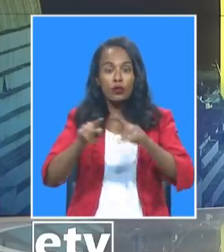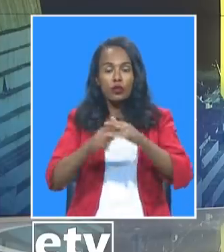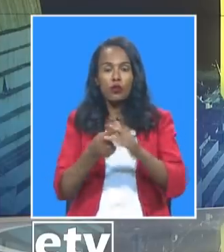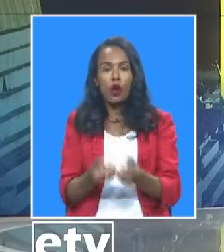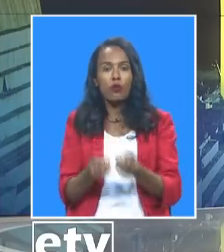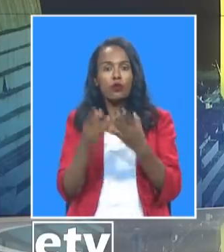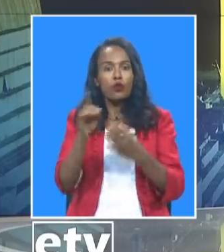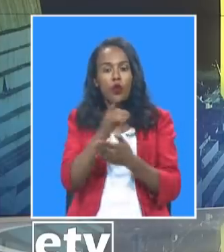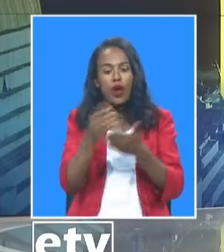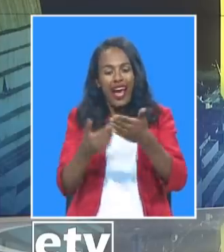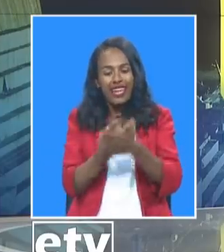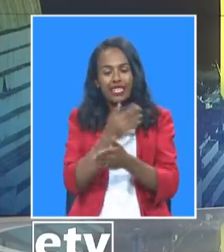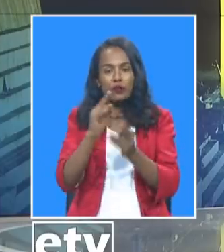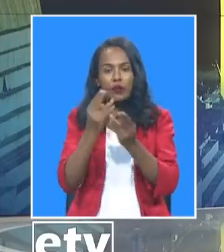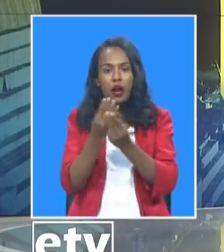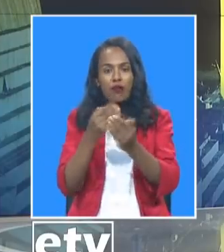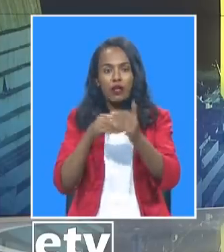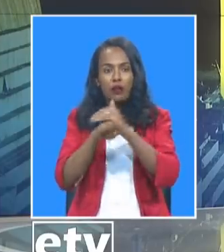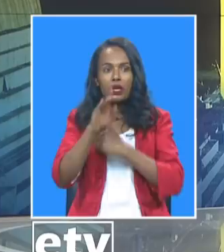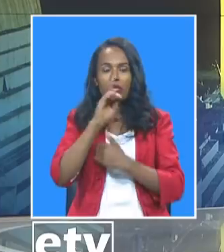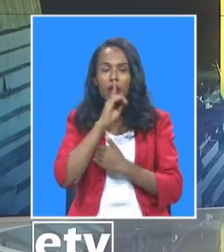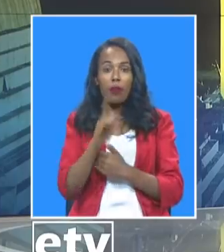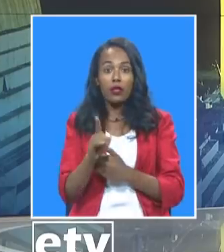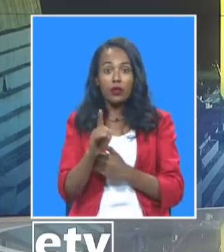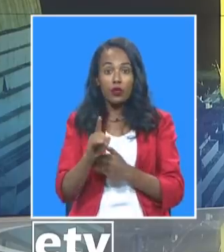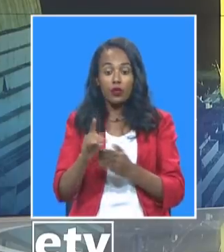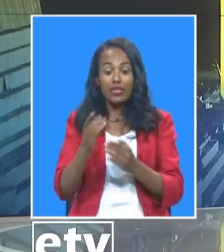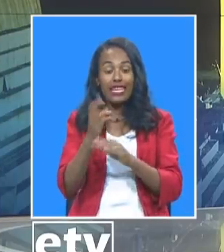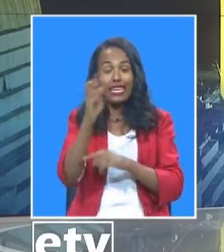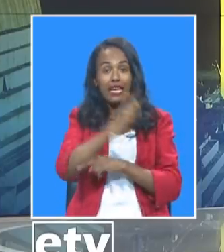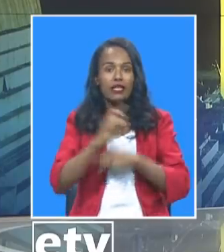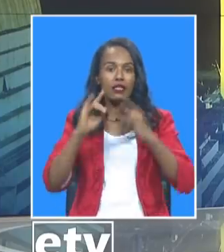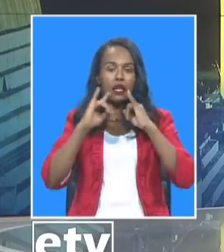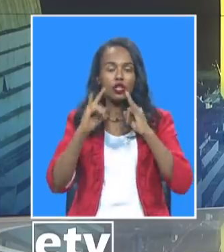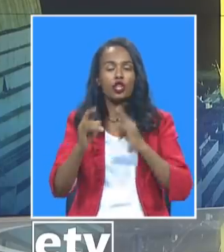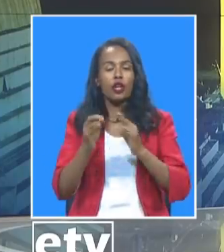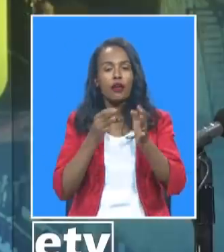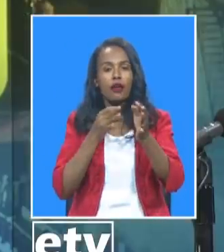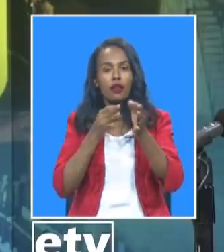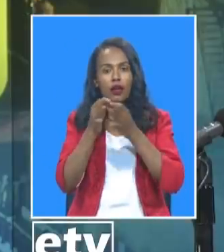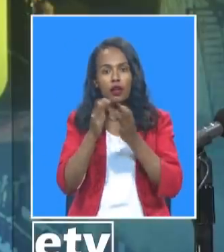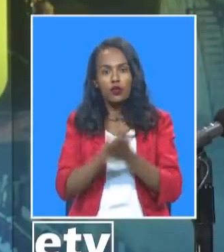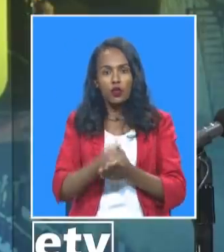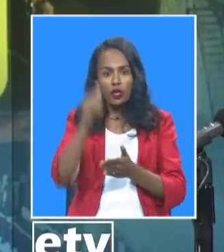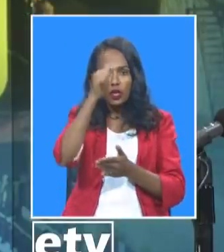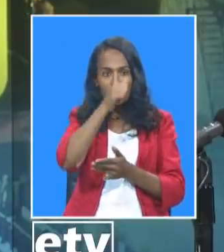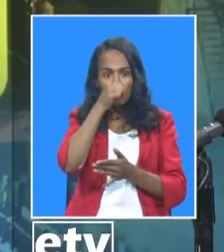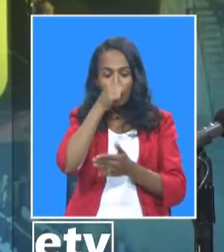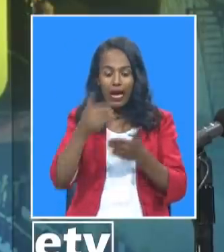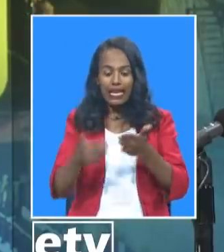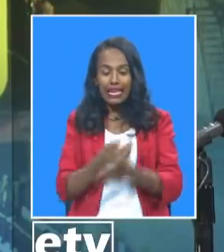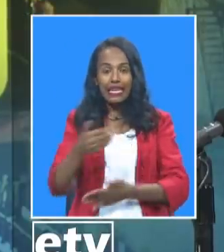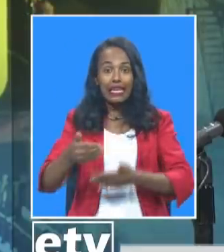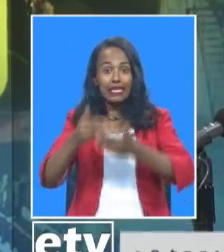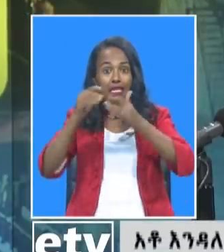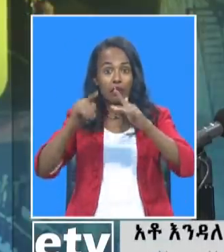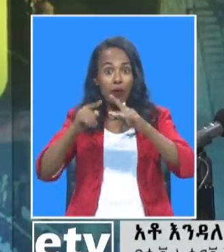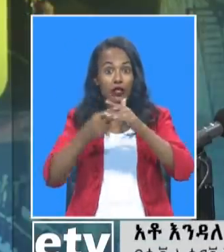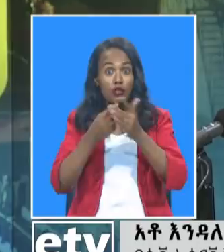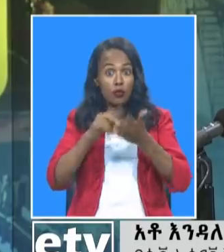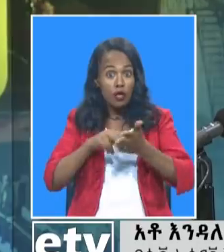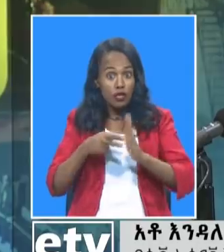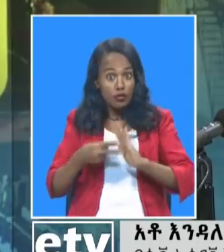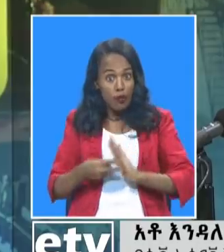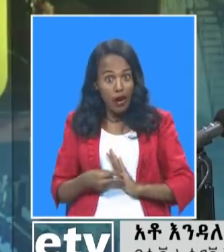ብዙ ወደሆነ አዲስ ምዕራፍ እንደሚያስገባት ነው ኢቲቪ 4 ማዕዘን ላይ የተናገሩት። እንግዲህ ኢትዮጵያ ይሄን ዳሴ ግድብ አስጀመረችው ማለት